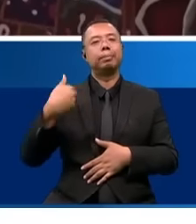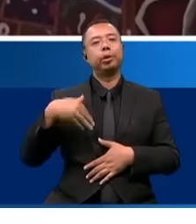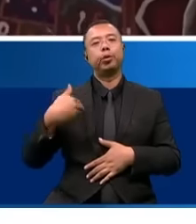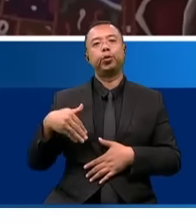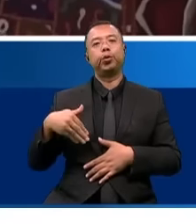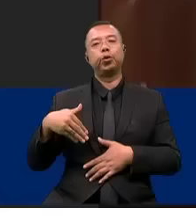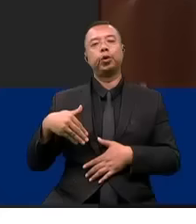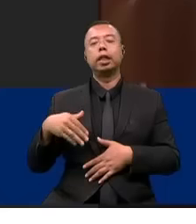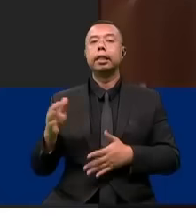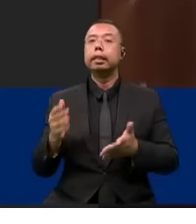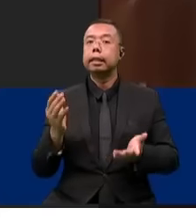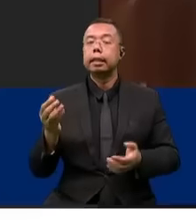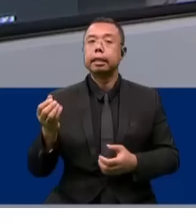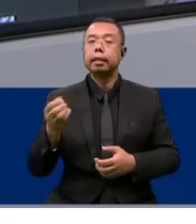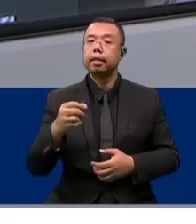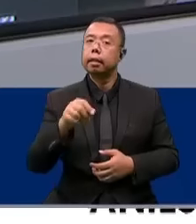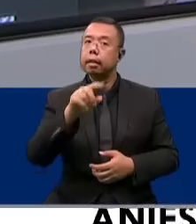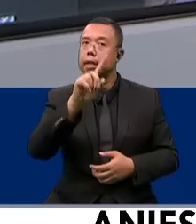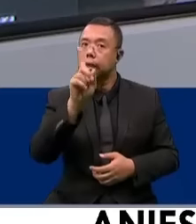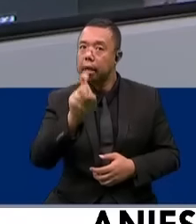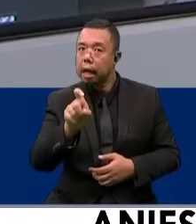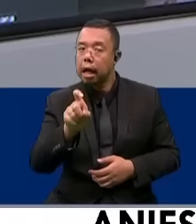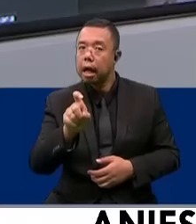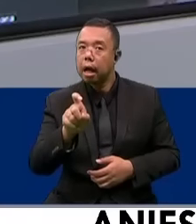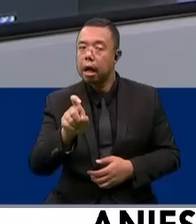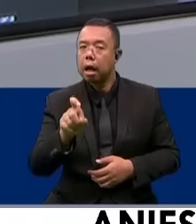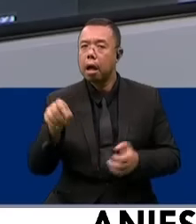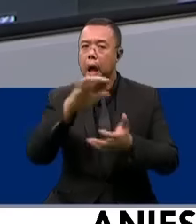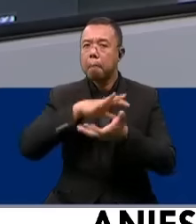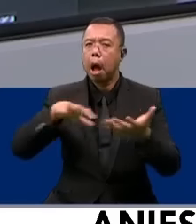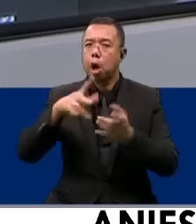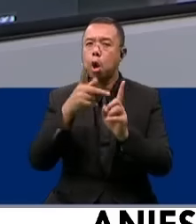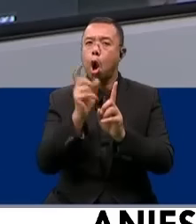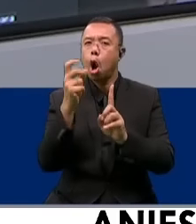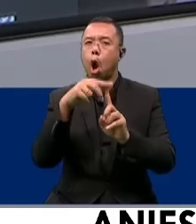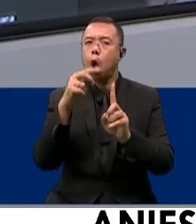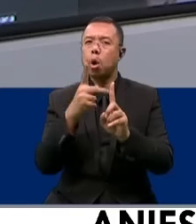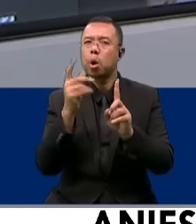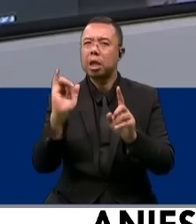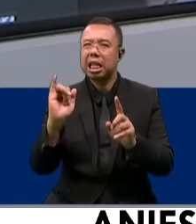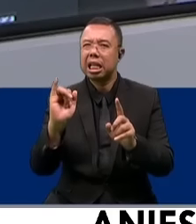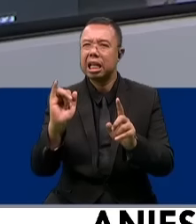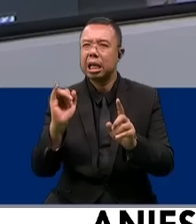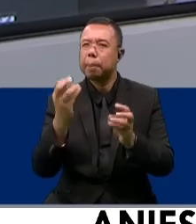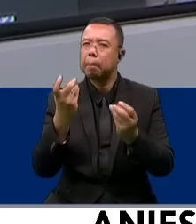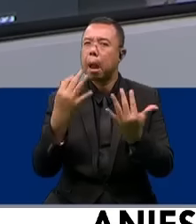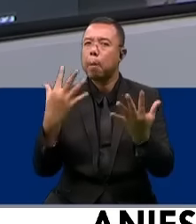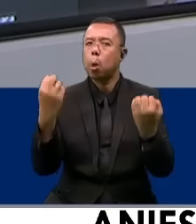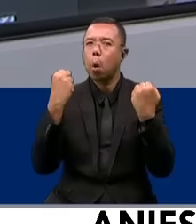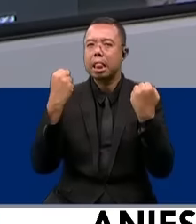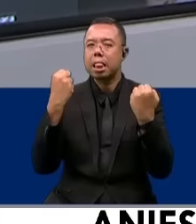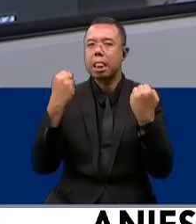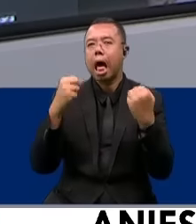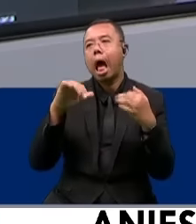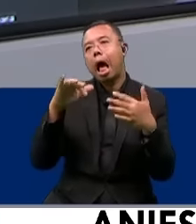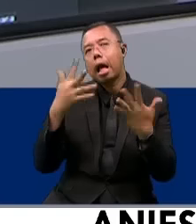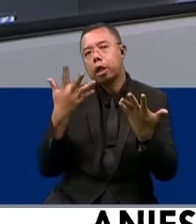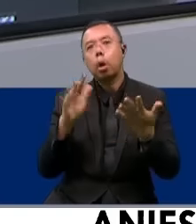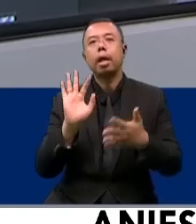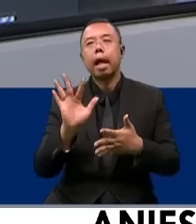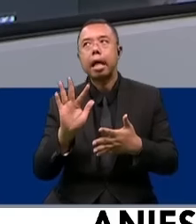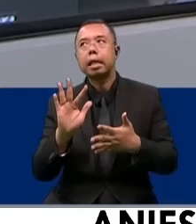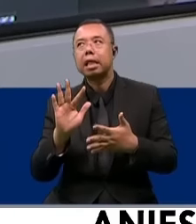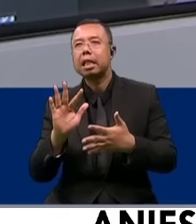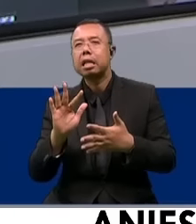itu kalau menurut anda Prof Hikma seberapa kuat Huti dan seberapa apa ya E tegas atau akan